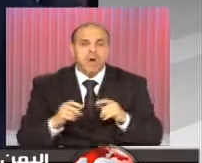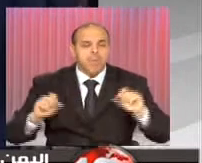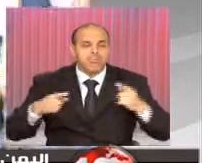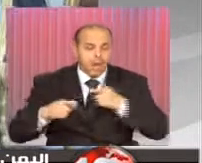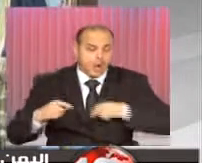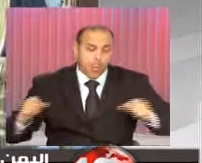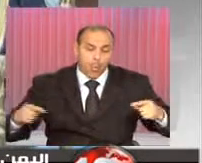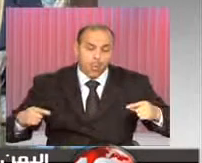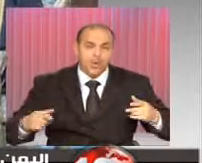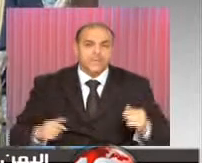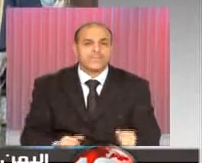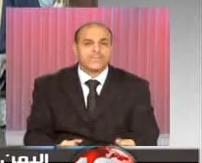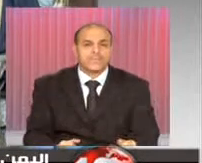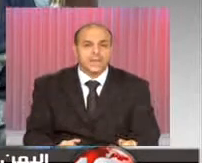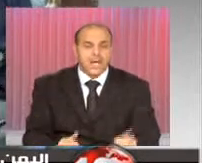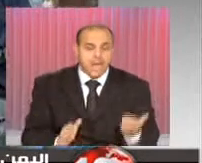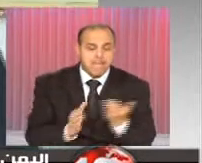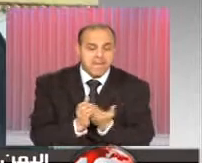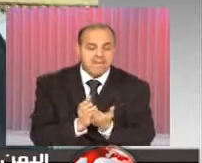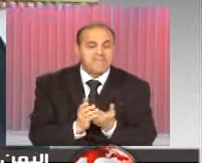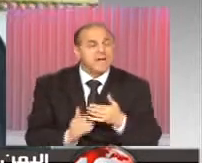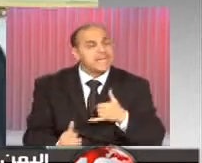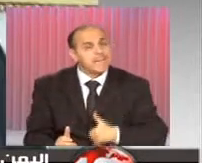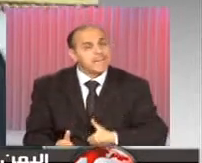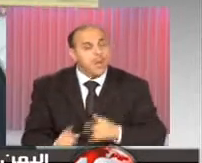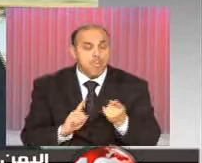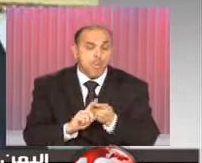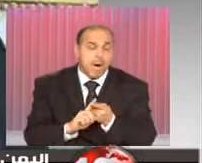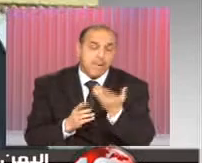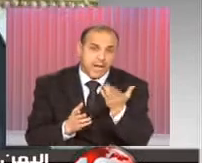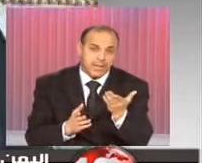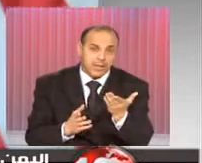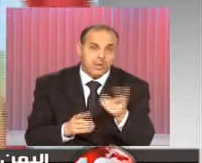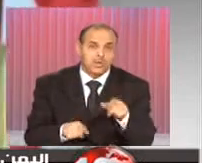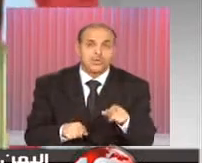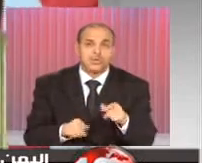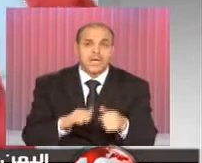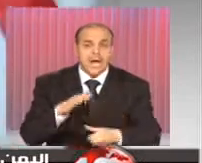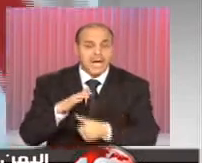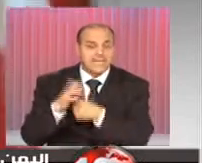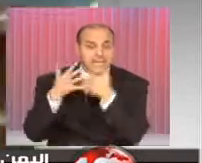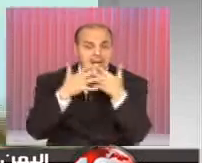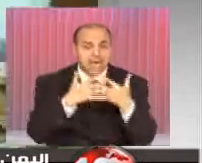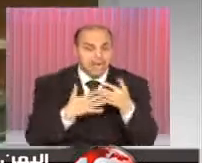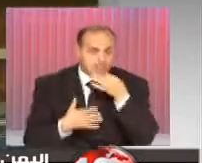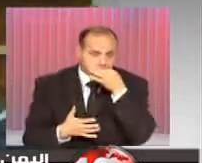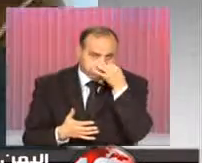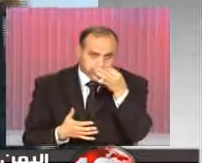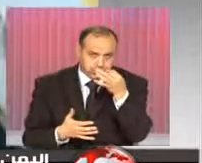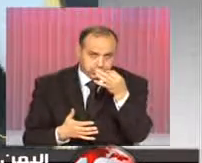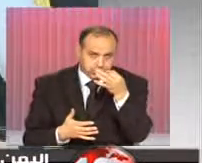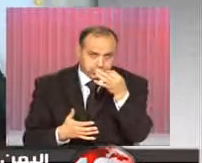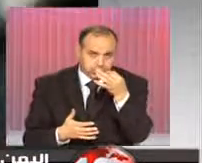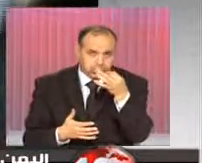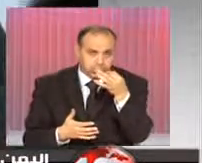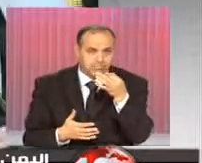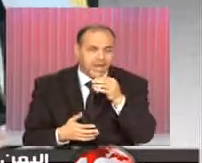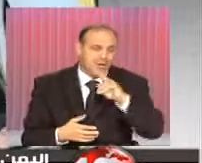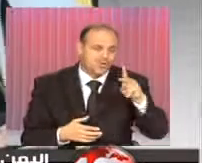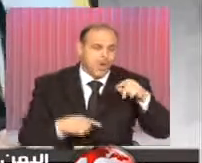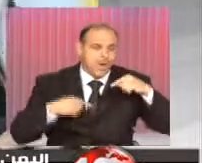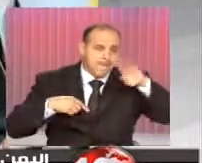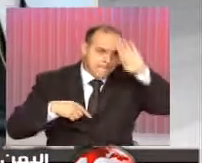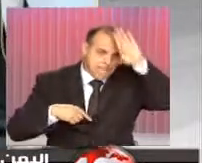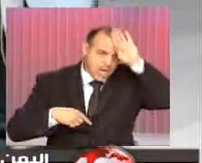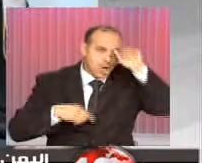الأمنيين. الملف اليمني كان من أهم الملفات التي تناولها لقاء الرئيس الأمريكي باراك أوباما بالعاهل الجديد للمملكة العربية